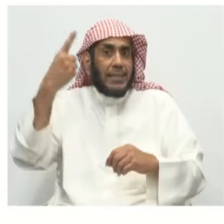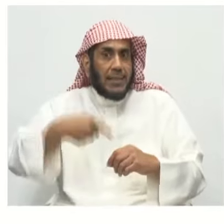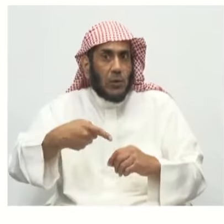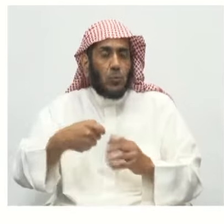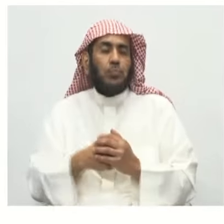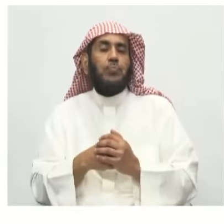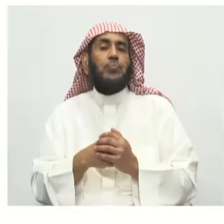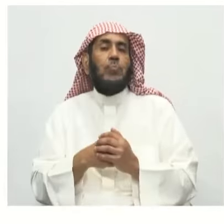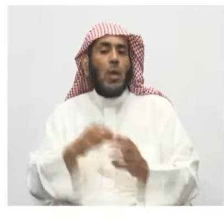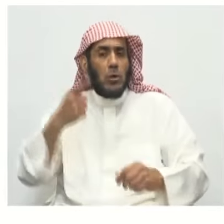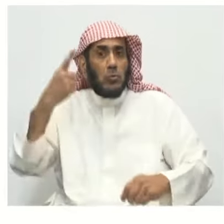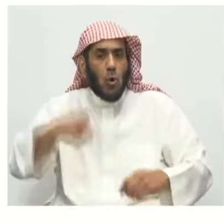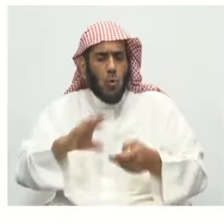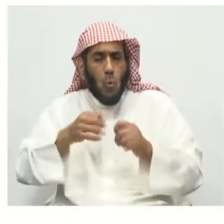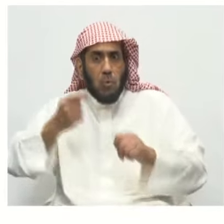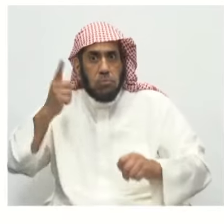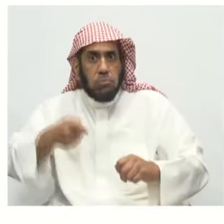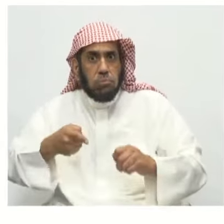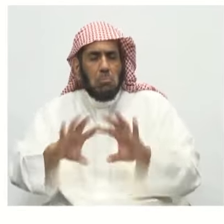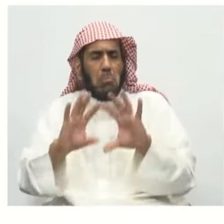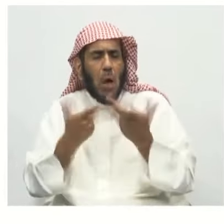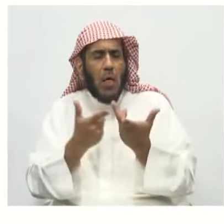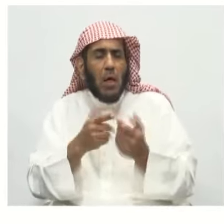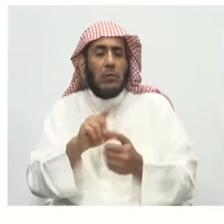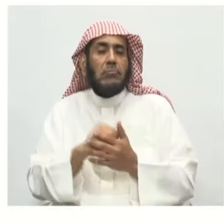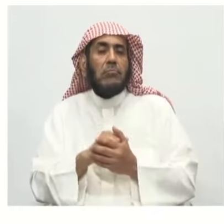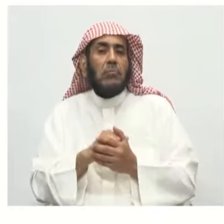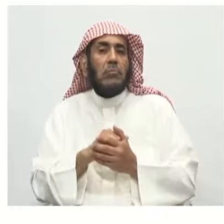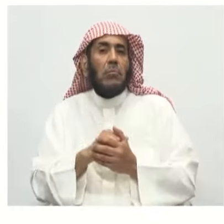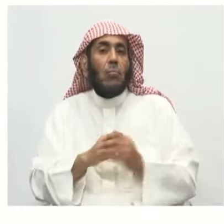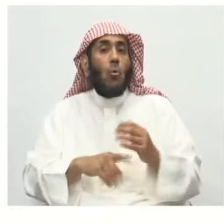السحر ماذا احسنتم